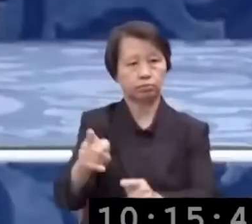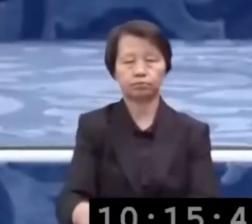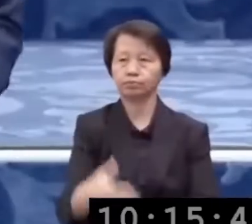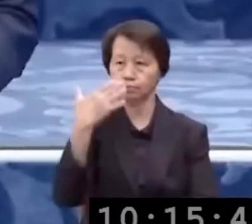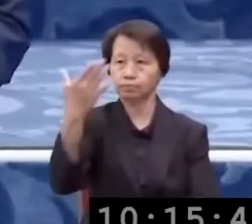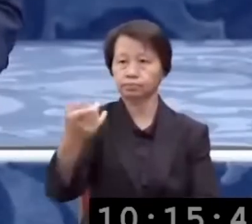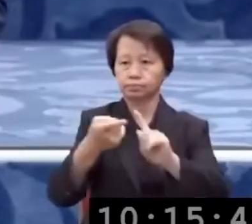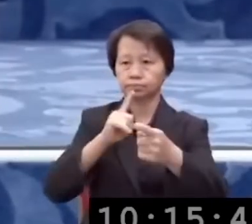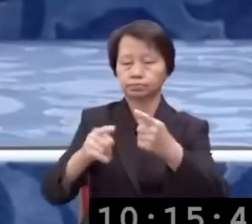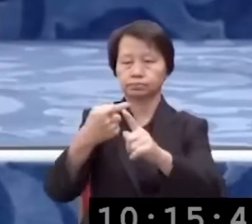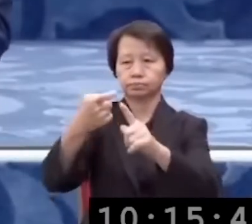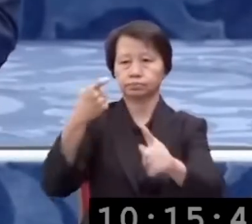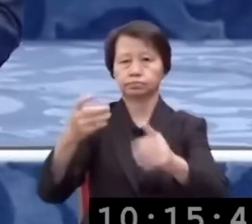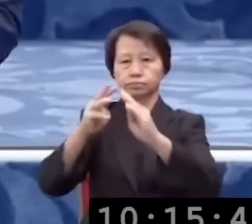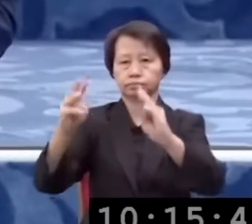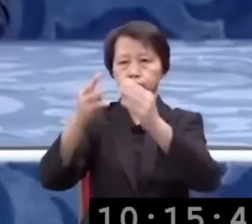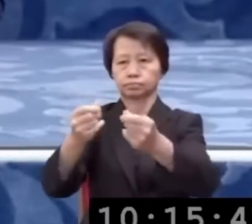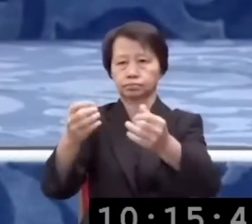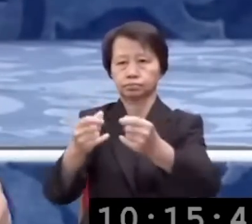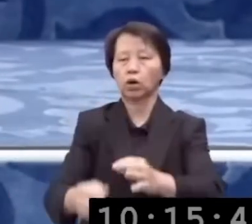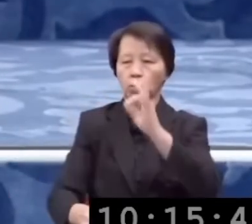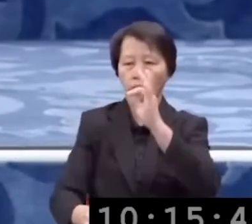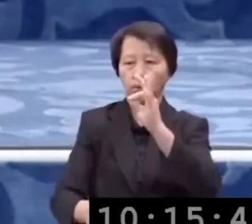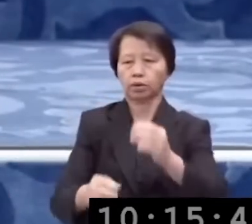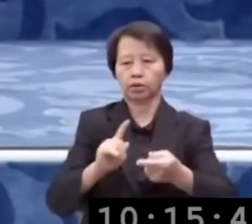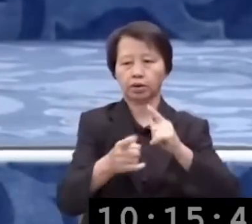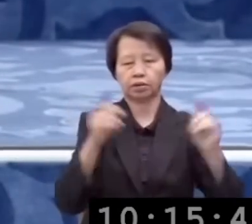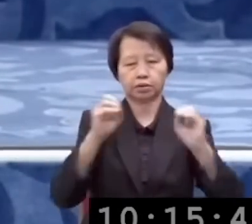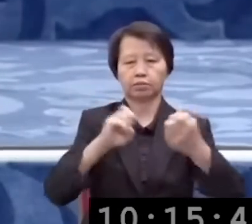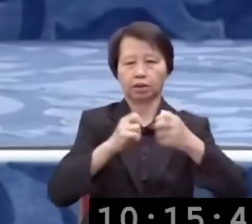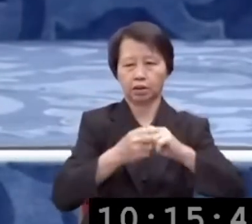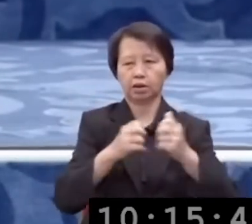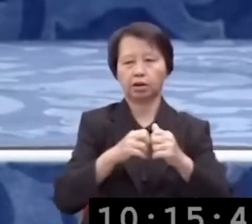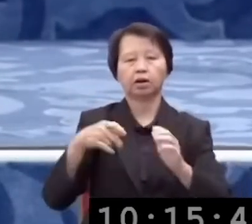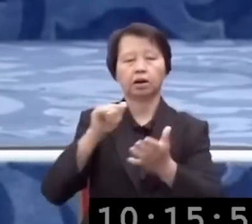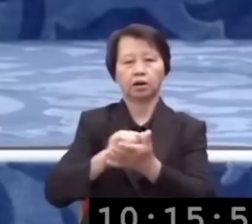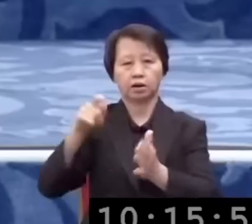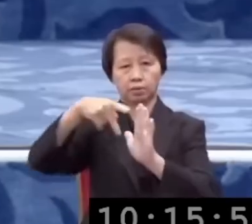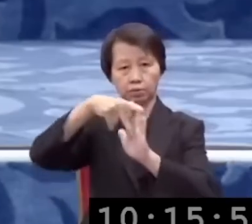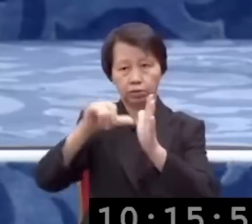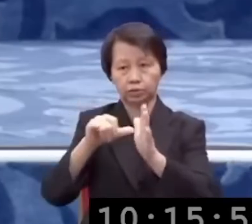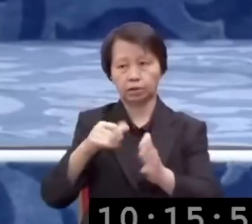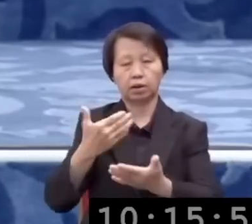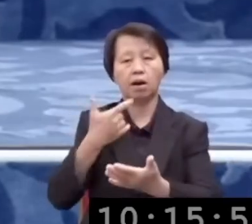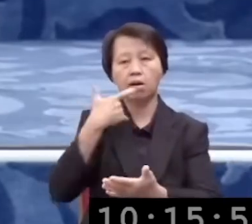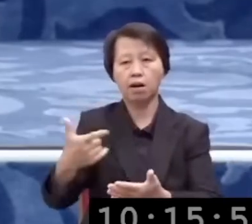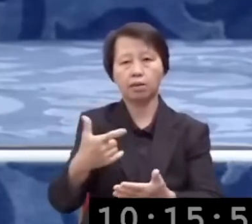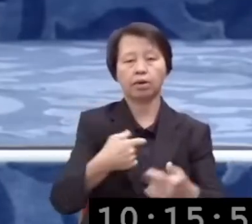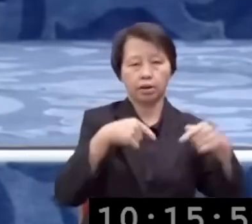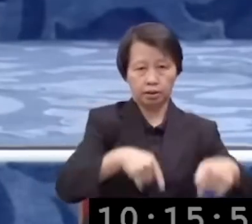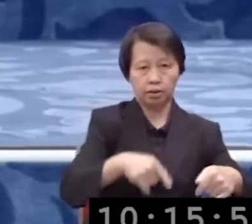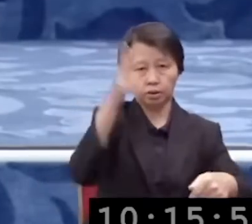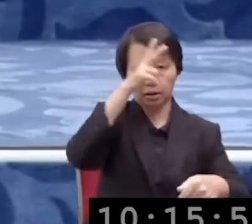akan saya dari masjid Nah saya itu ada masalah sahabat saya larut ee polisi lama kerajaan baru bila